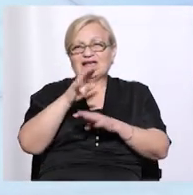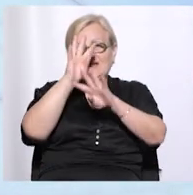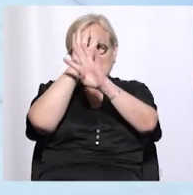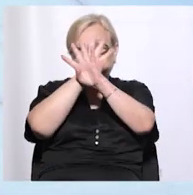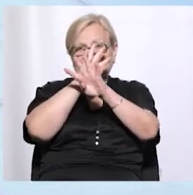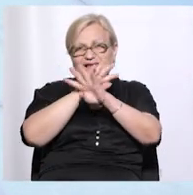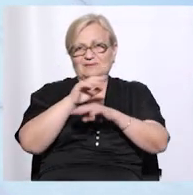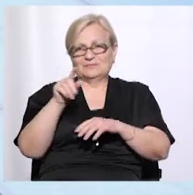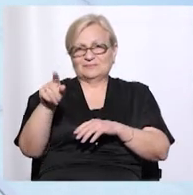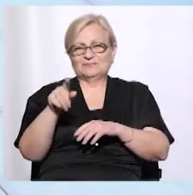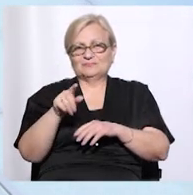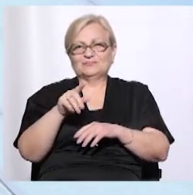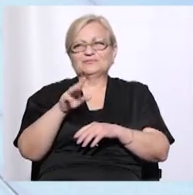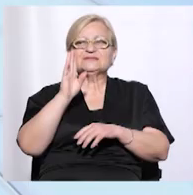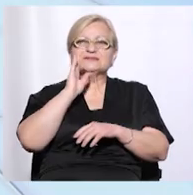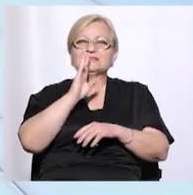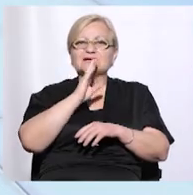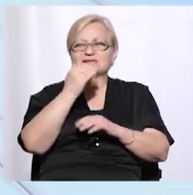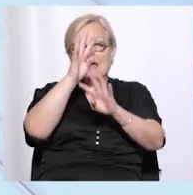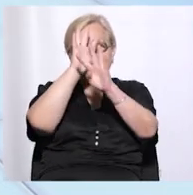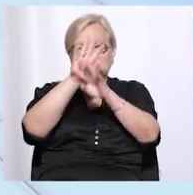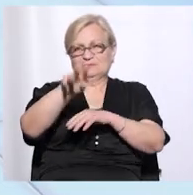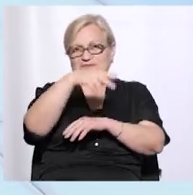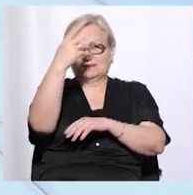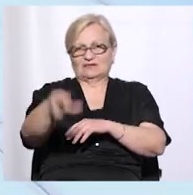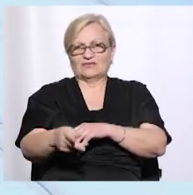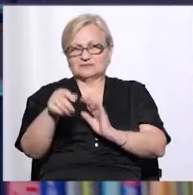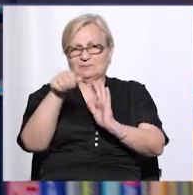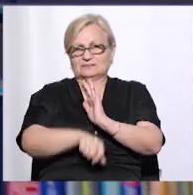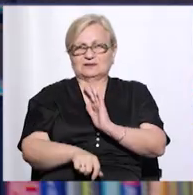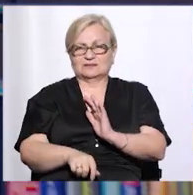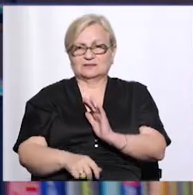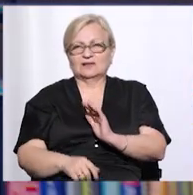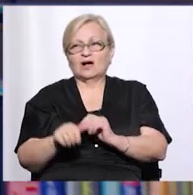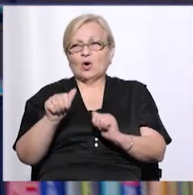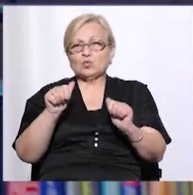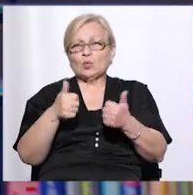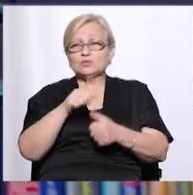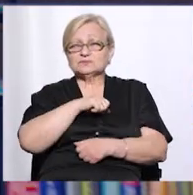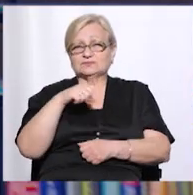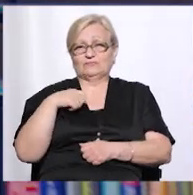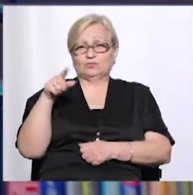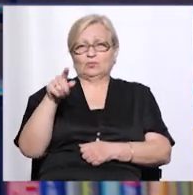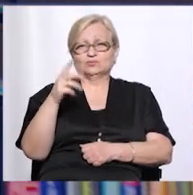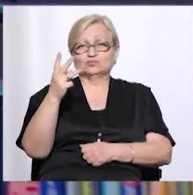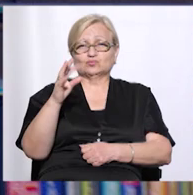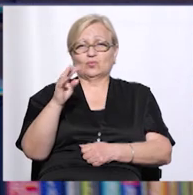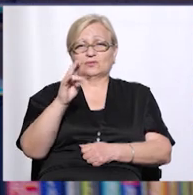ხო, რომლის დედამაც ქარაფებიდან გადაეშვა და ასე დაასრულა სიცოცხლე, ისე როგორც დაასრულებს